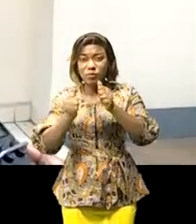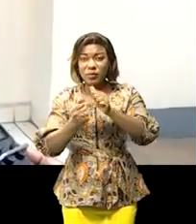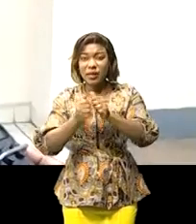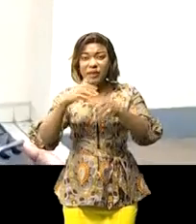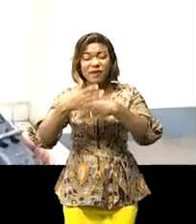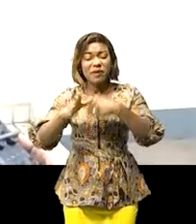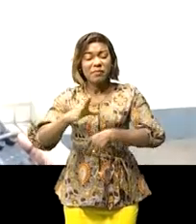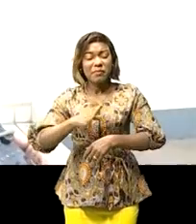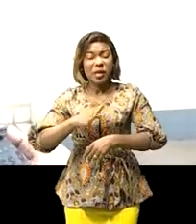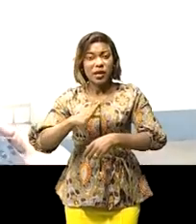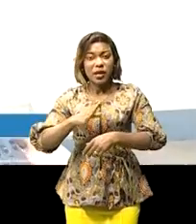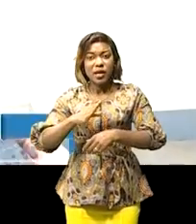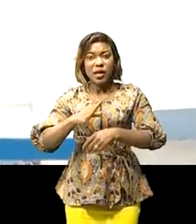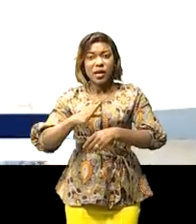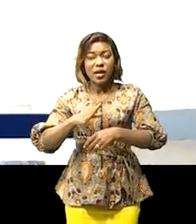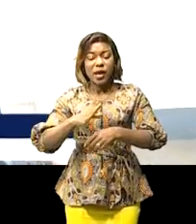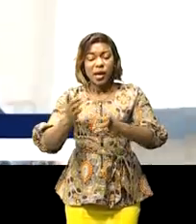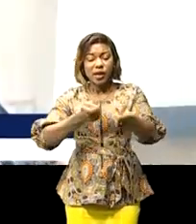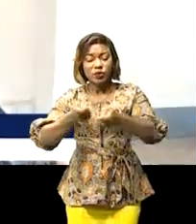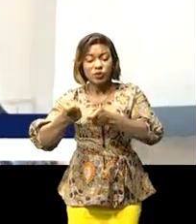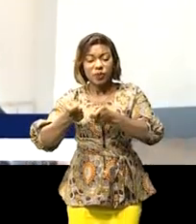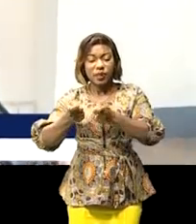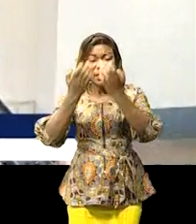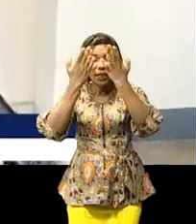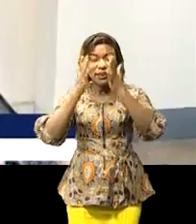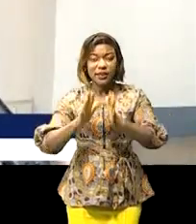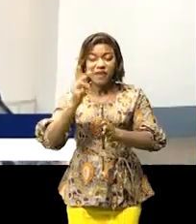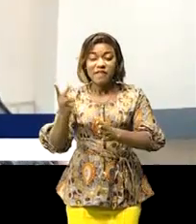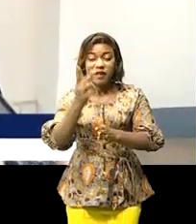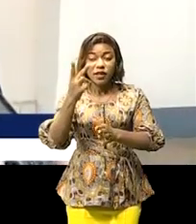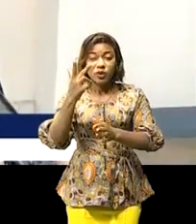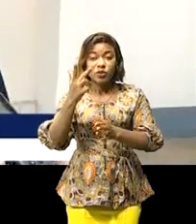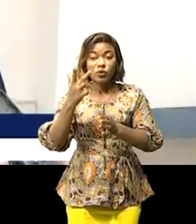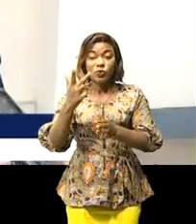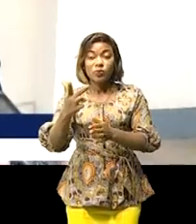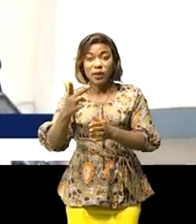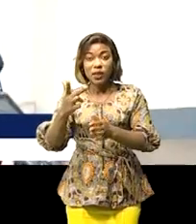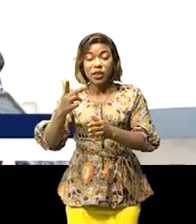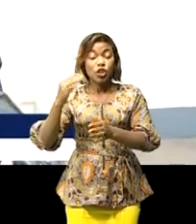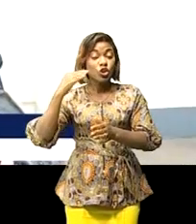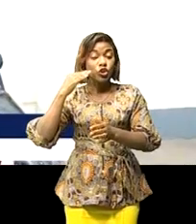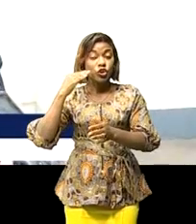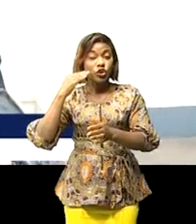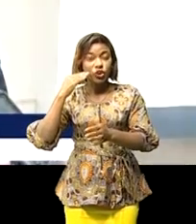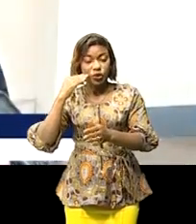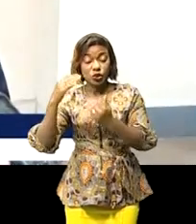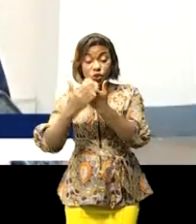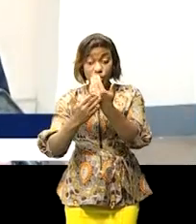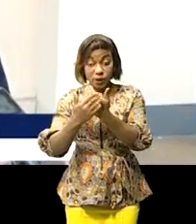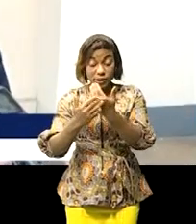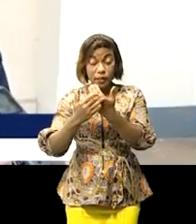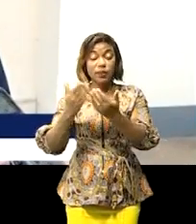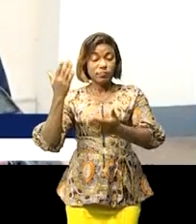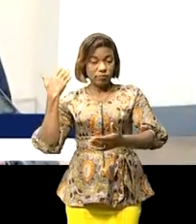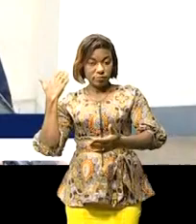ayant entraîné la mort d'un de nos étudiants le 23 juillet dernier, le comité exécutif de l'association de professeurs